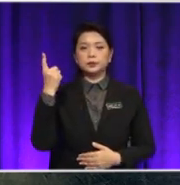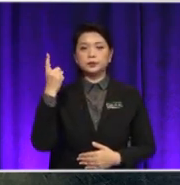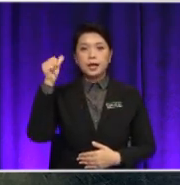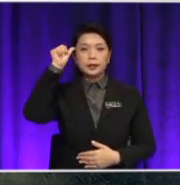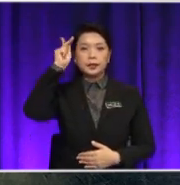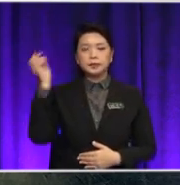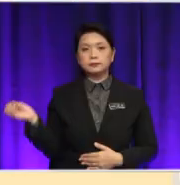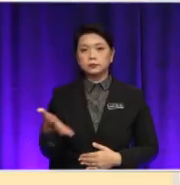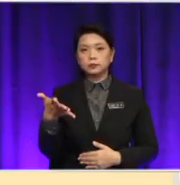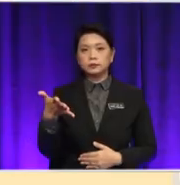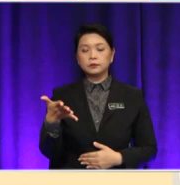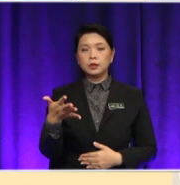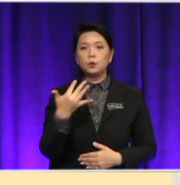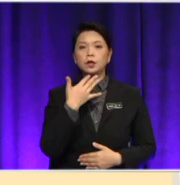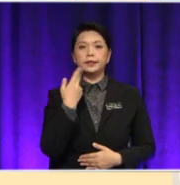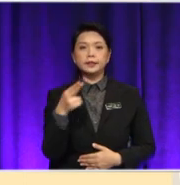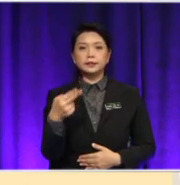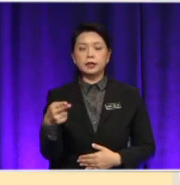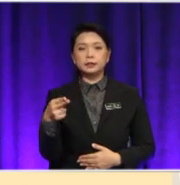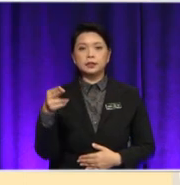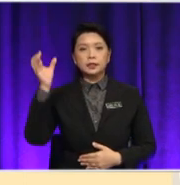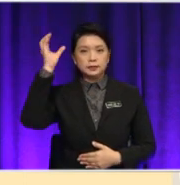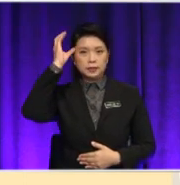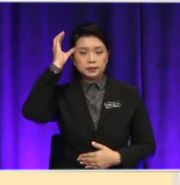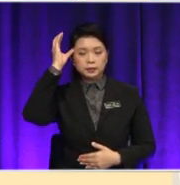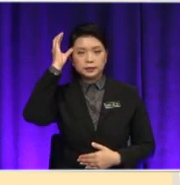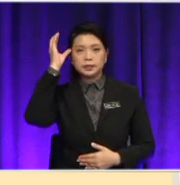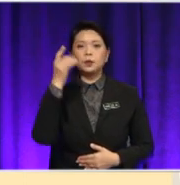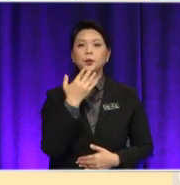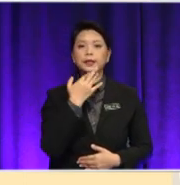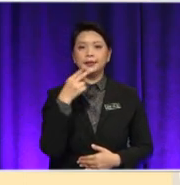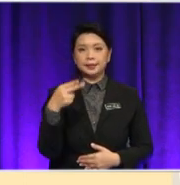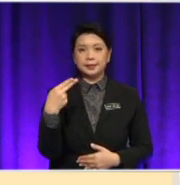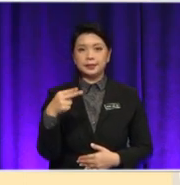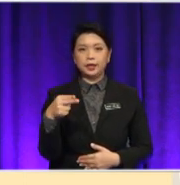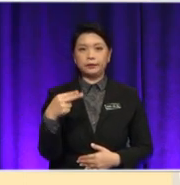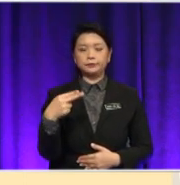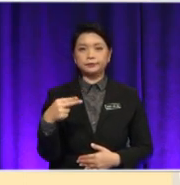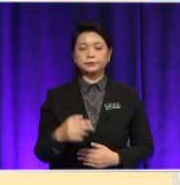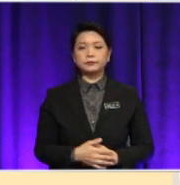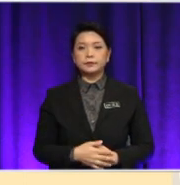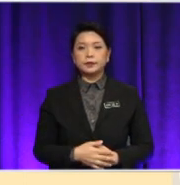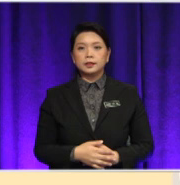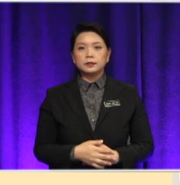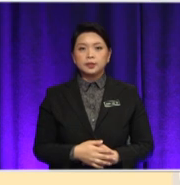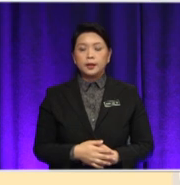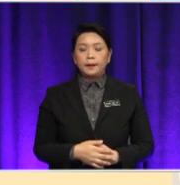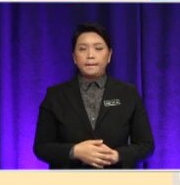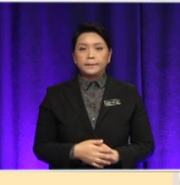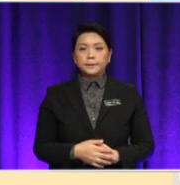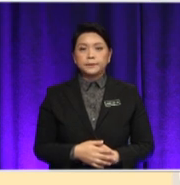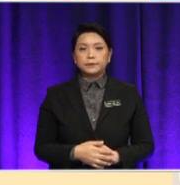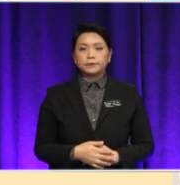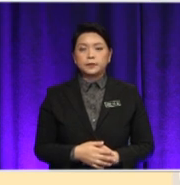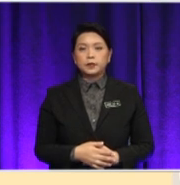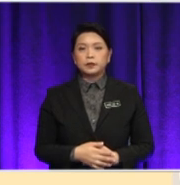lontarkan sop warna hijau. Chandra warna hijau. Okey, seterusnya. Seterusnya cikgu.